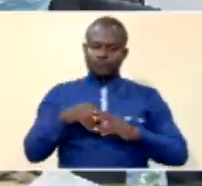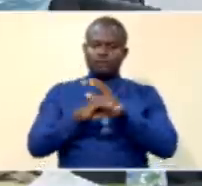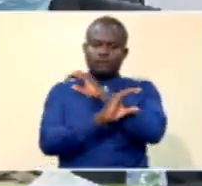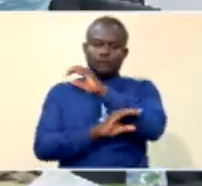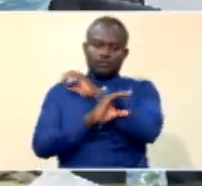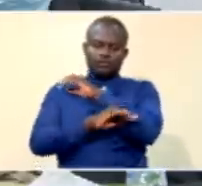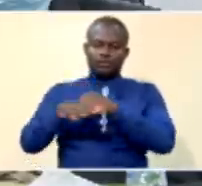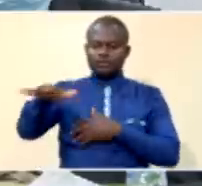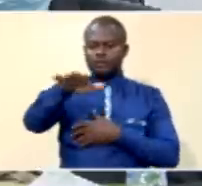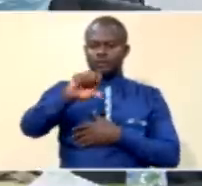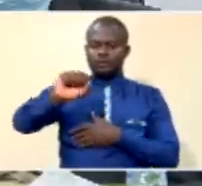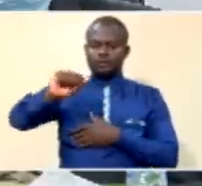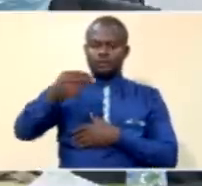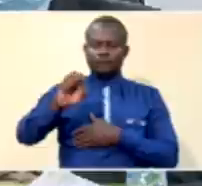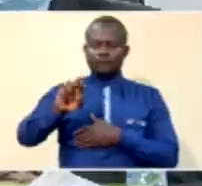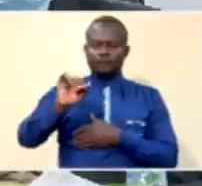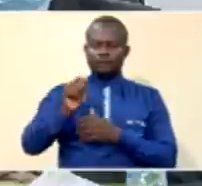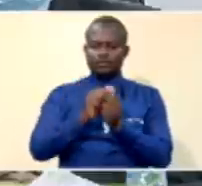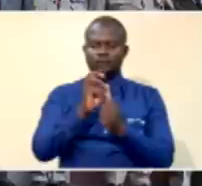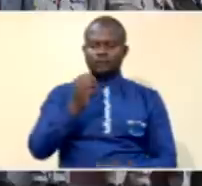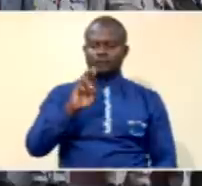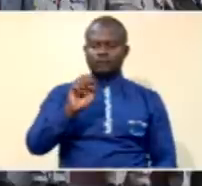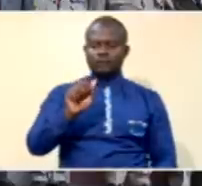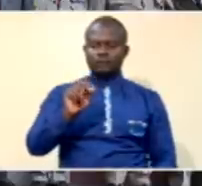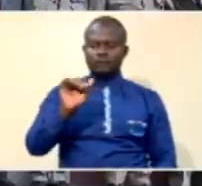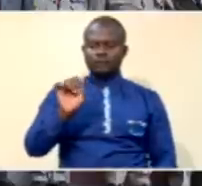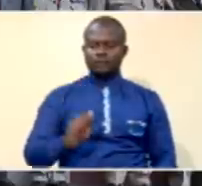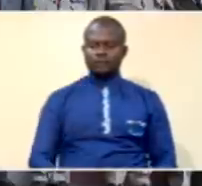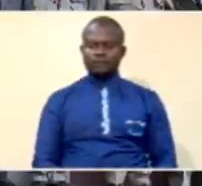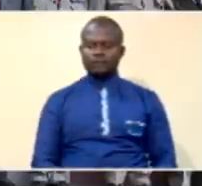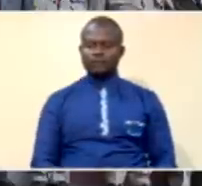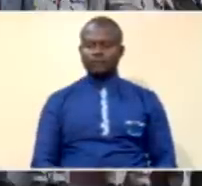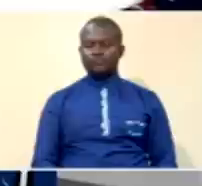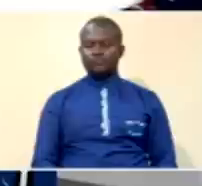byo mu karere ka Sahel mu na Mauritania ibarizwamo